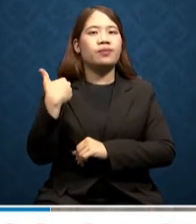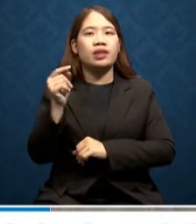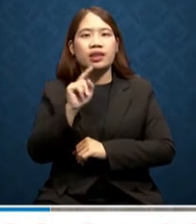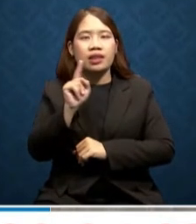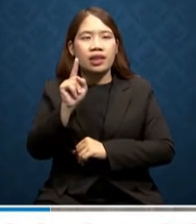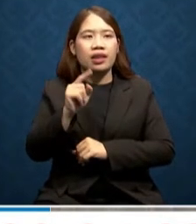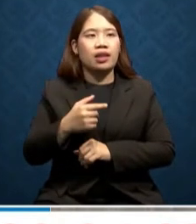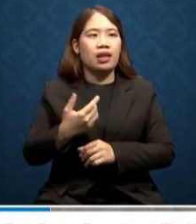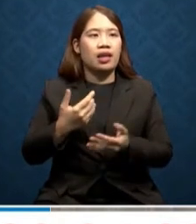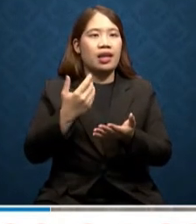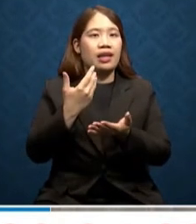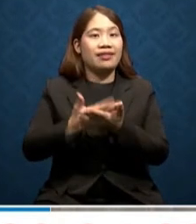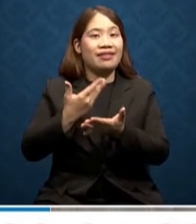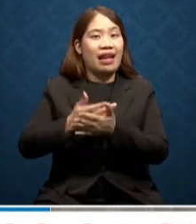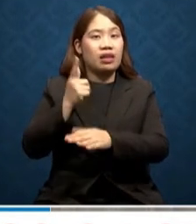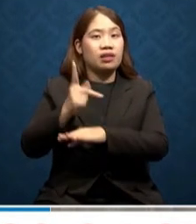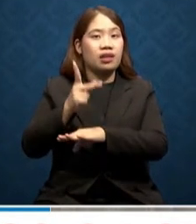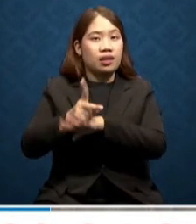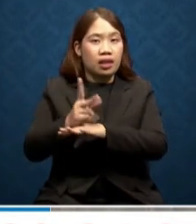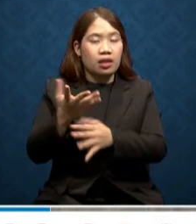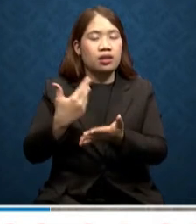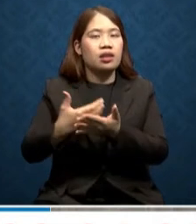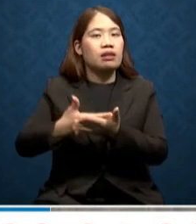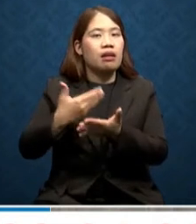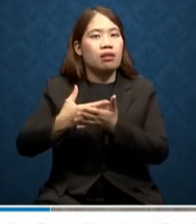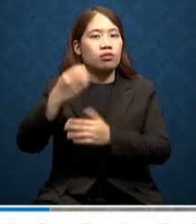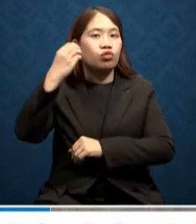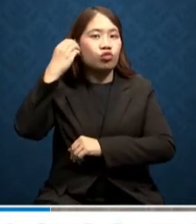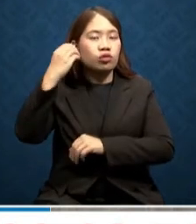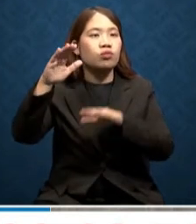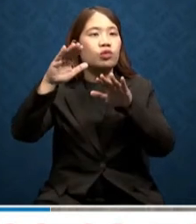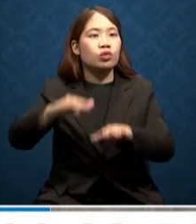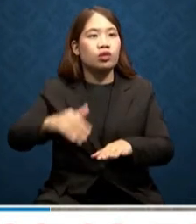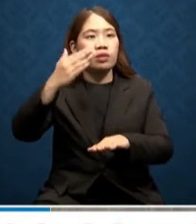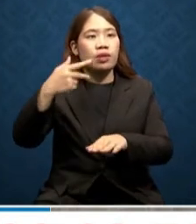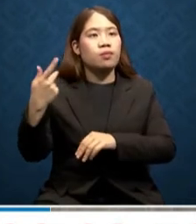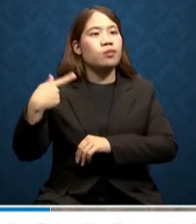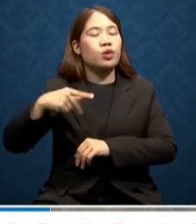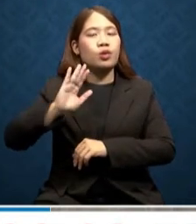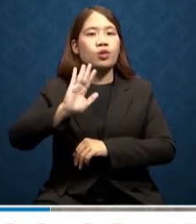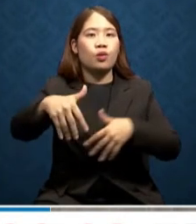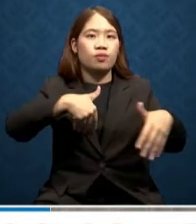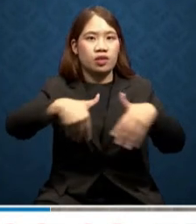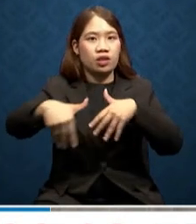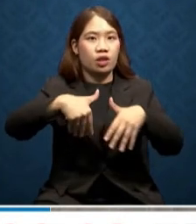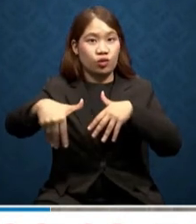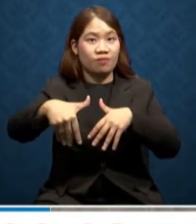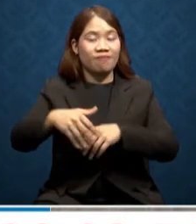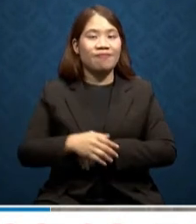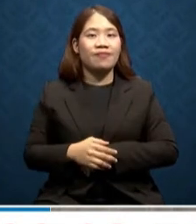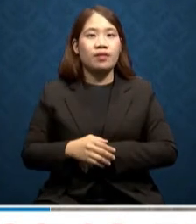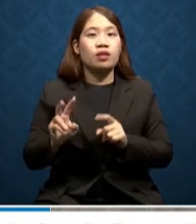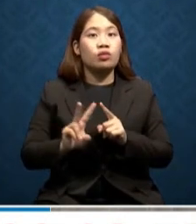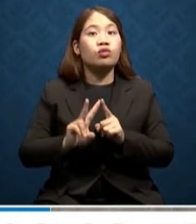ลดค่าอินเทอร์เน็ตแล้วก็ค่าโทรโทรศัพท์เพื่อคุ้มครองประโยชน์ของประเทศเอ้ยของประชาชนสูงสุดนะฮะ 2